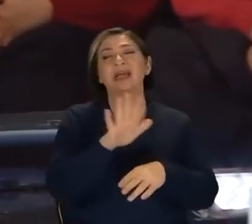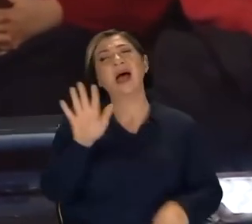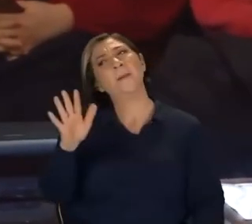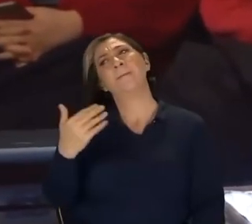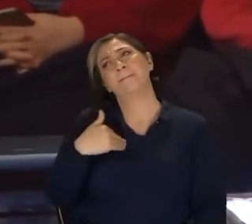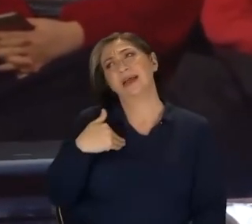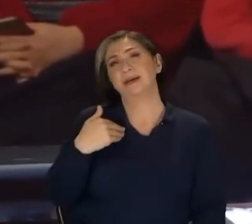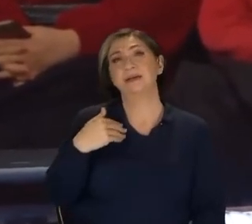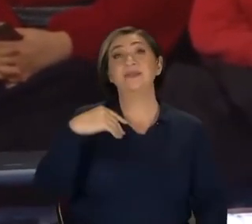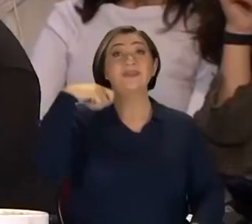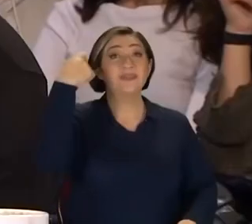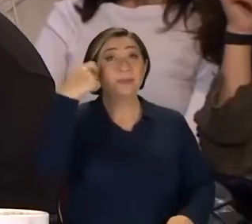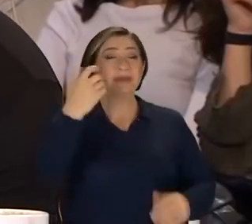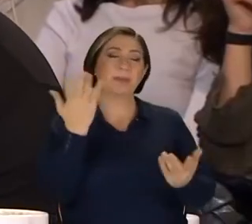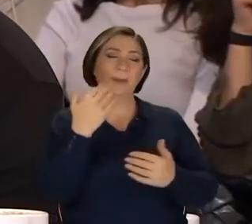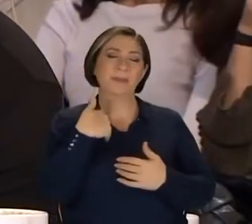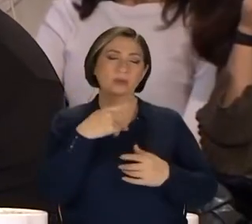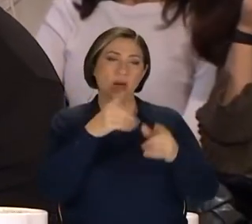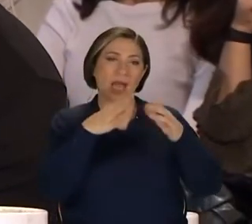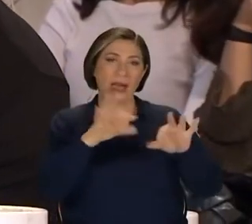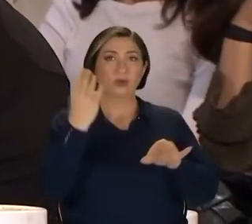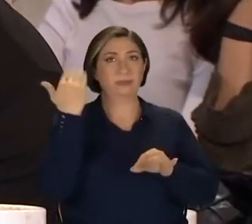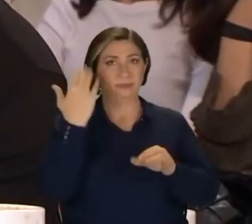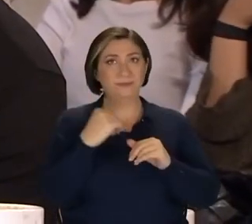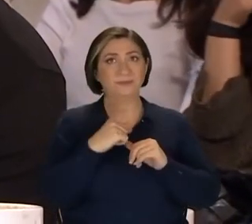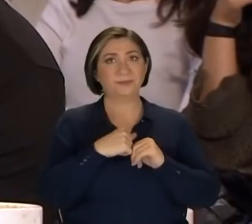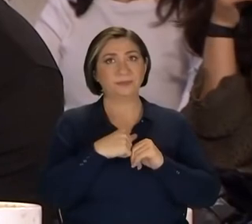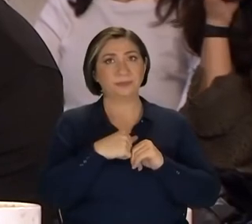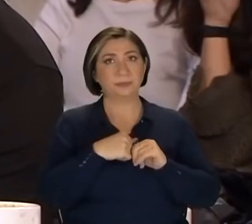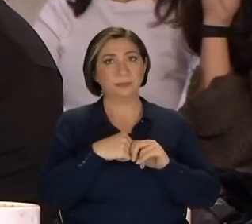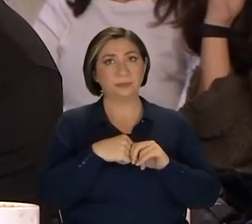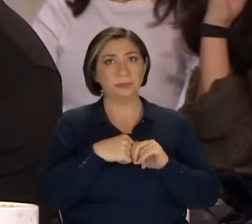bana sorarsan... Yani filmlerimizi ben mesela şöyle hallediyordum Okan.